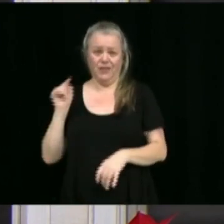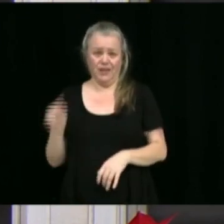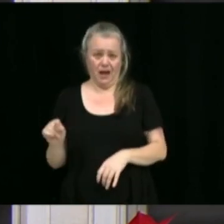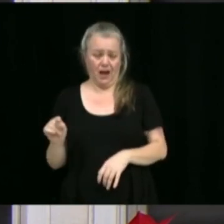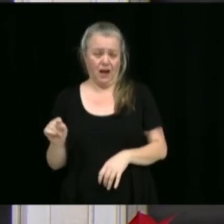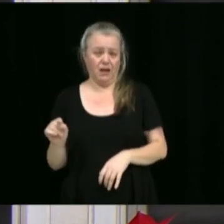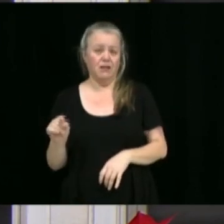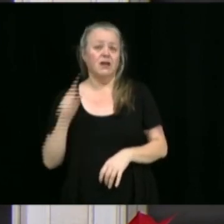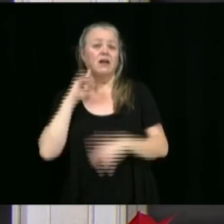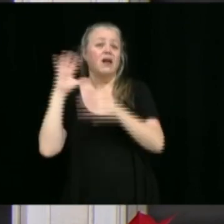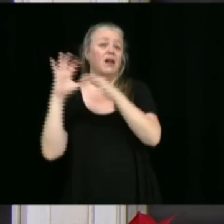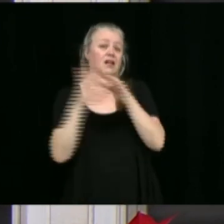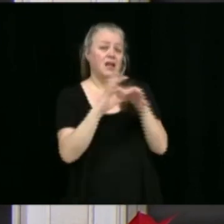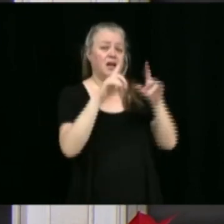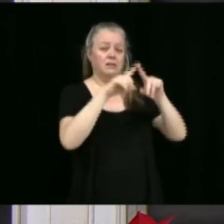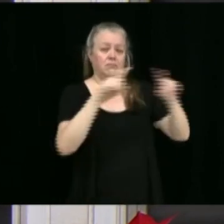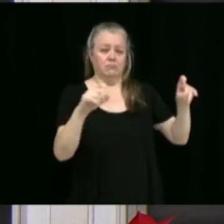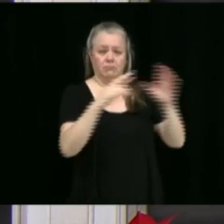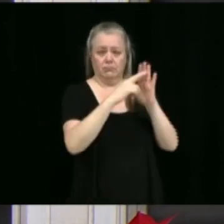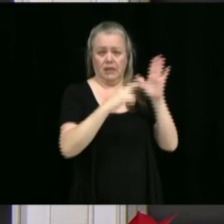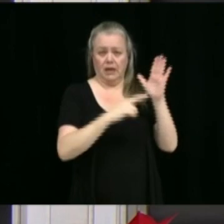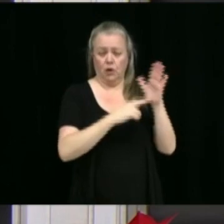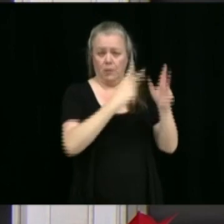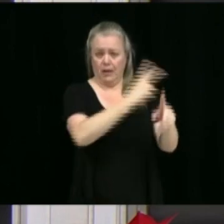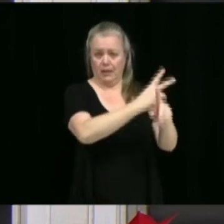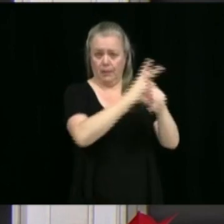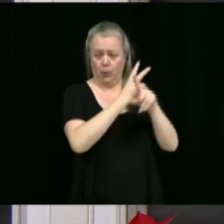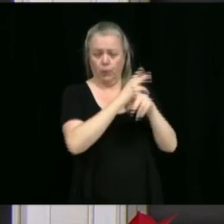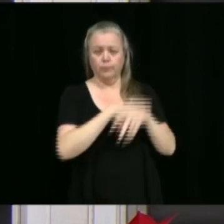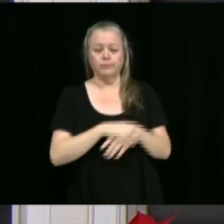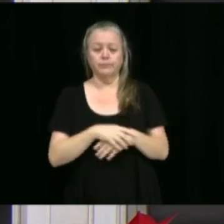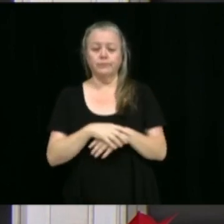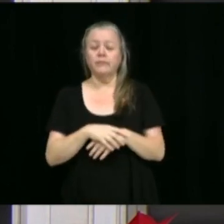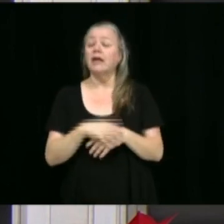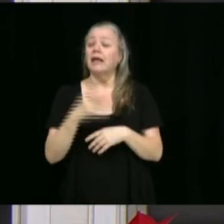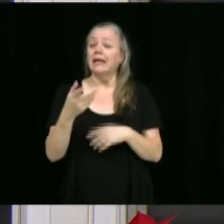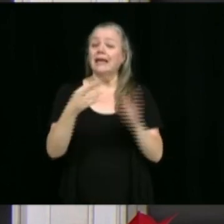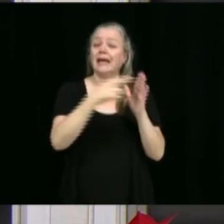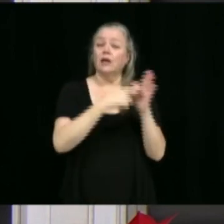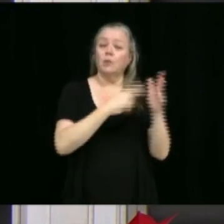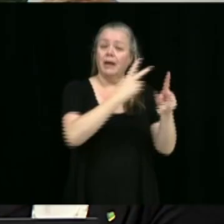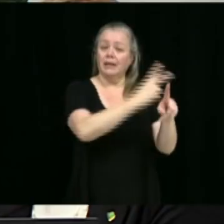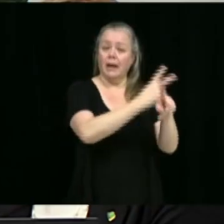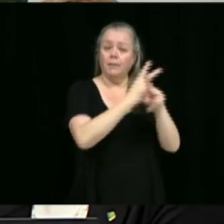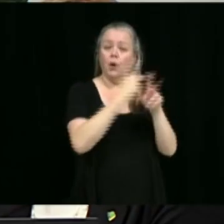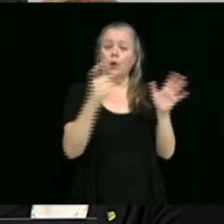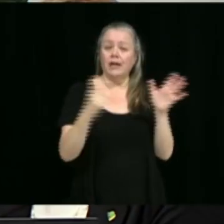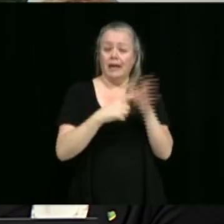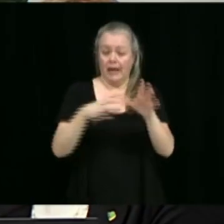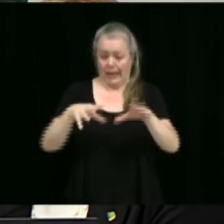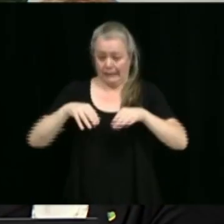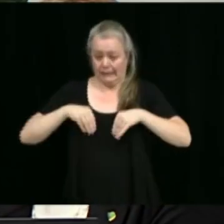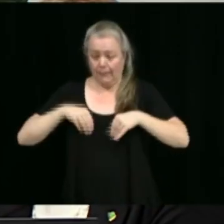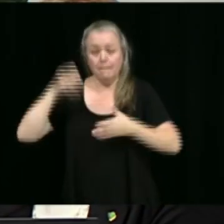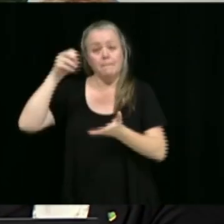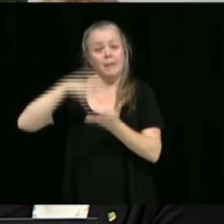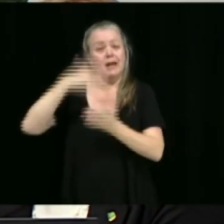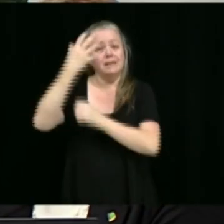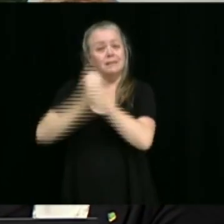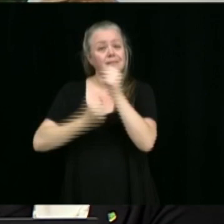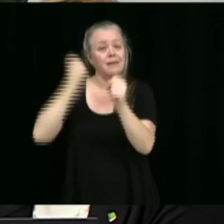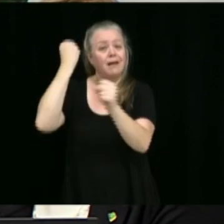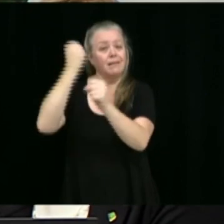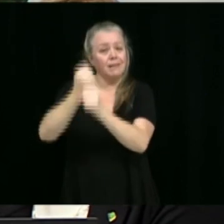l'égard de divers règlements d'emprunt. Il s'agit des règlements d'emprunt qui ont été adoptés suite à l'adoption du plan quinquennal des